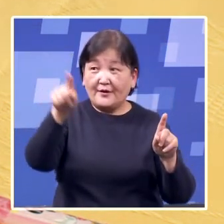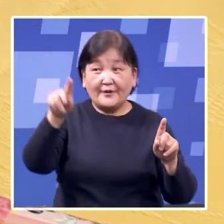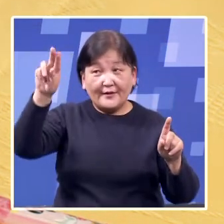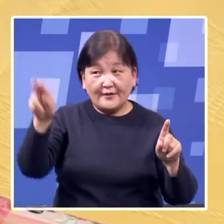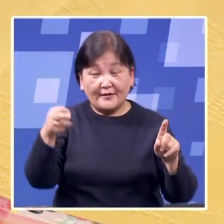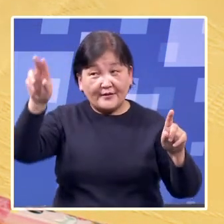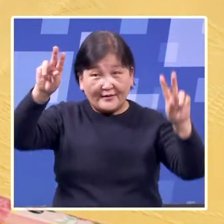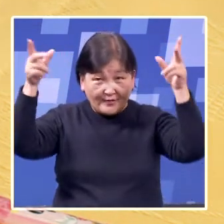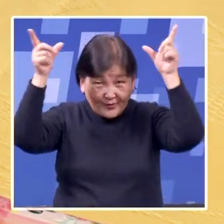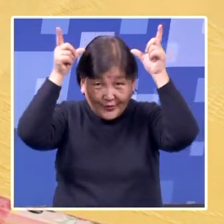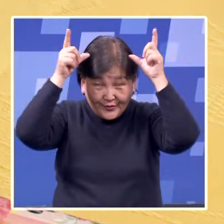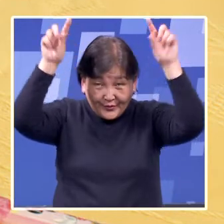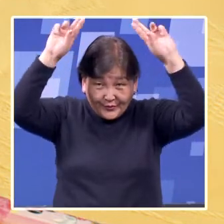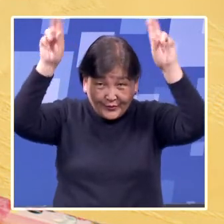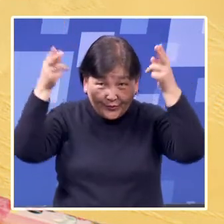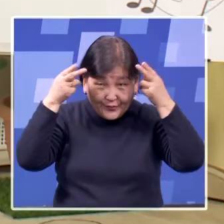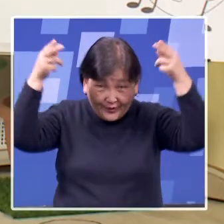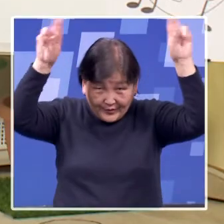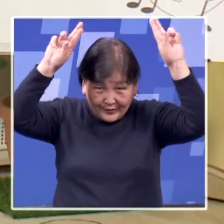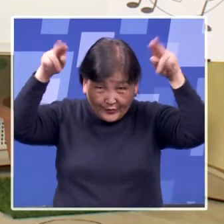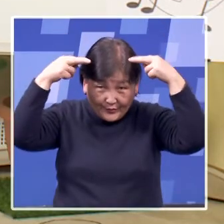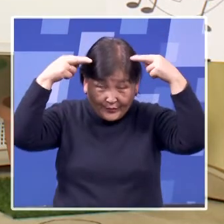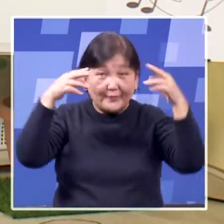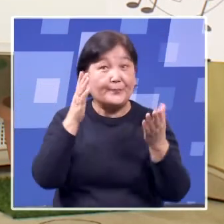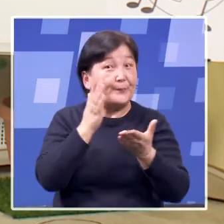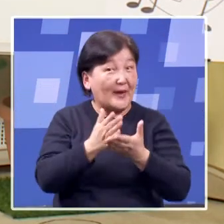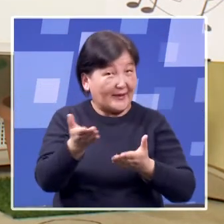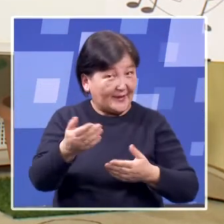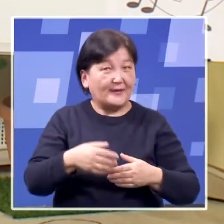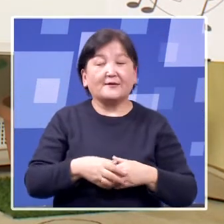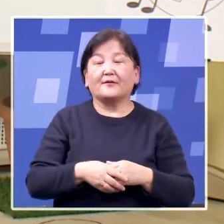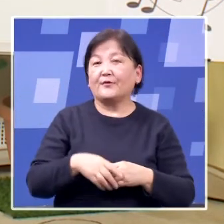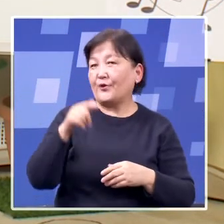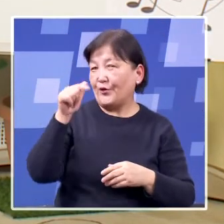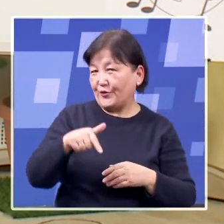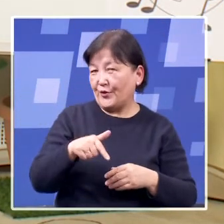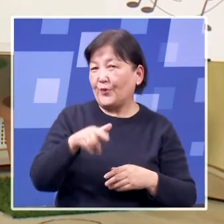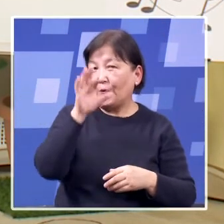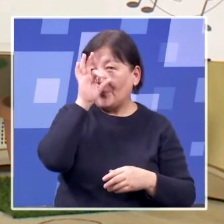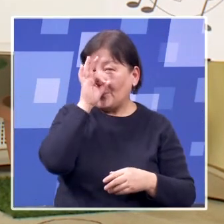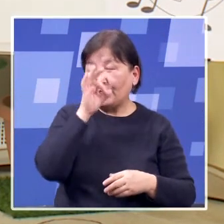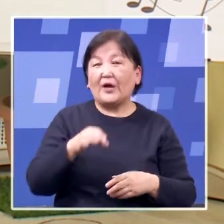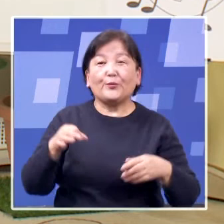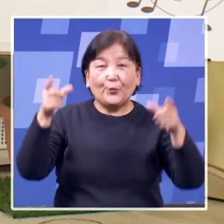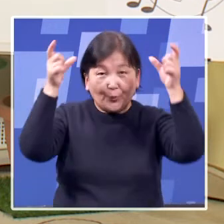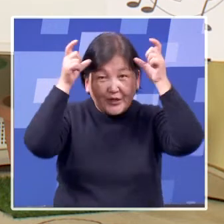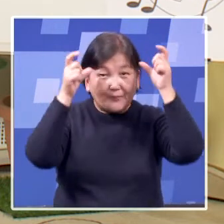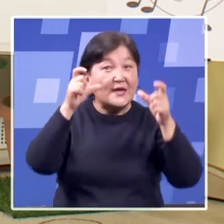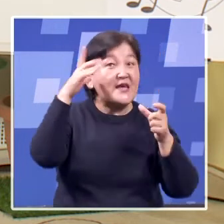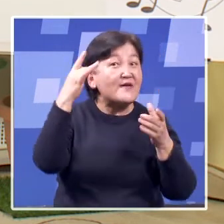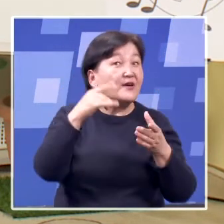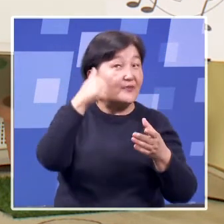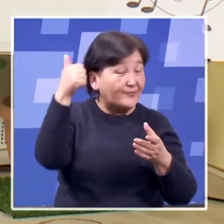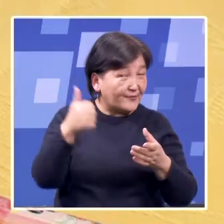хооронд нь холбоорой. За, ингээд үнэний маань ивэр боллоо. Одоо чихийг нь зурхын тулд